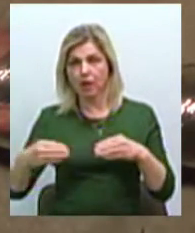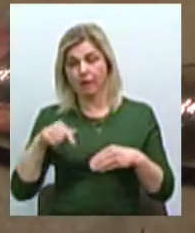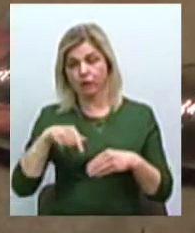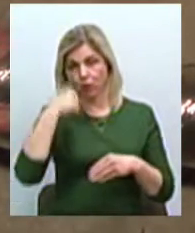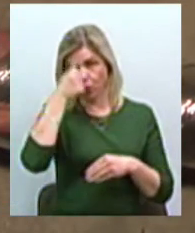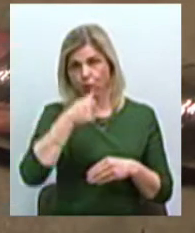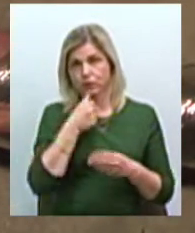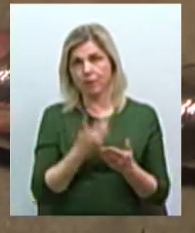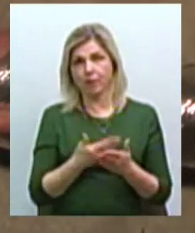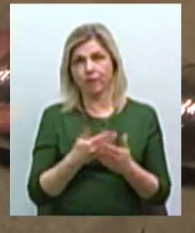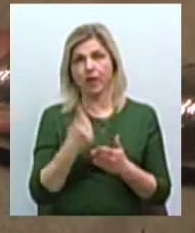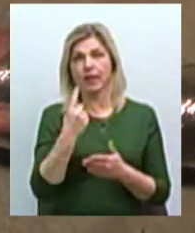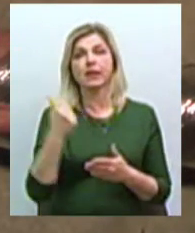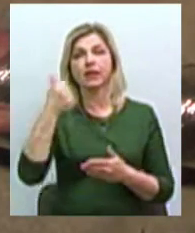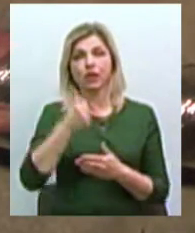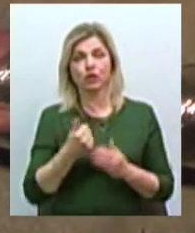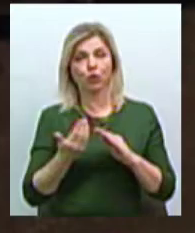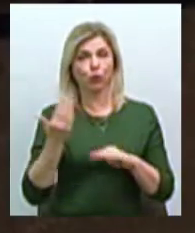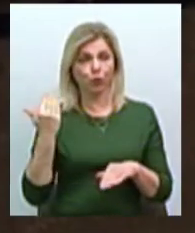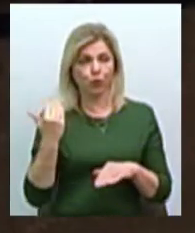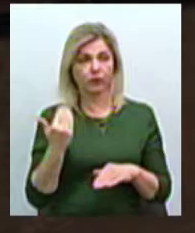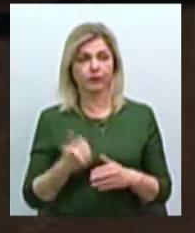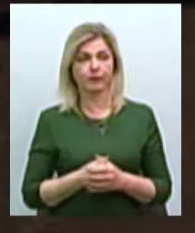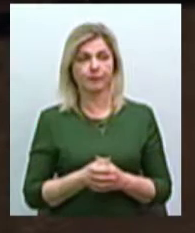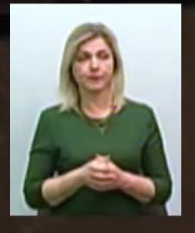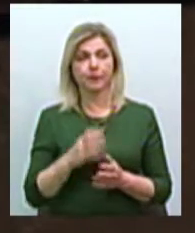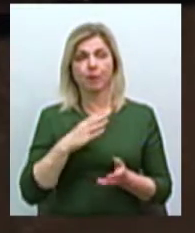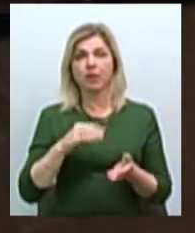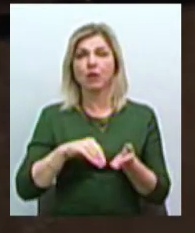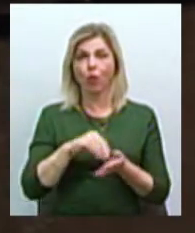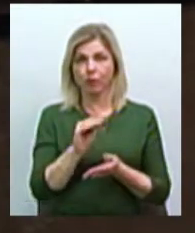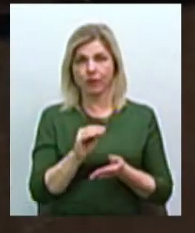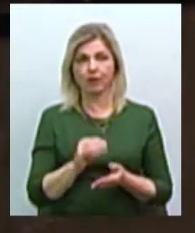буквально десь тиждень тому, було закуплено